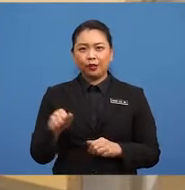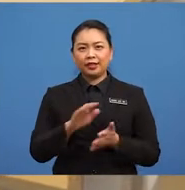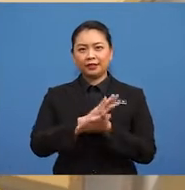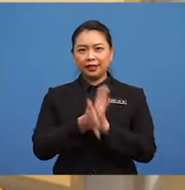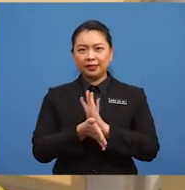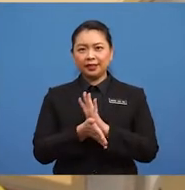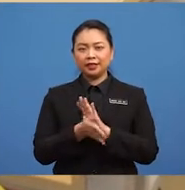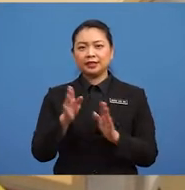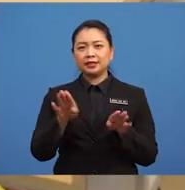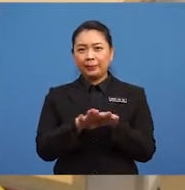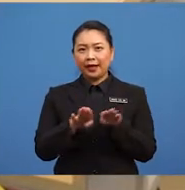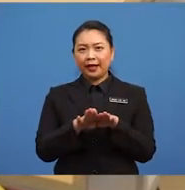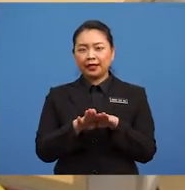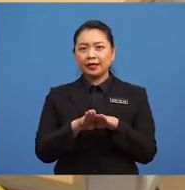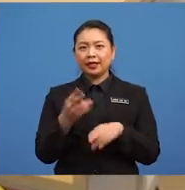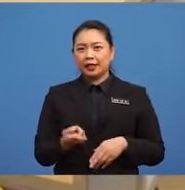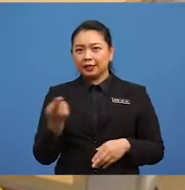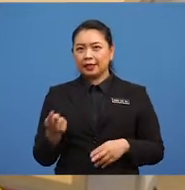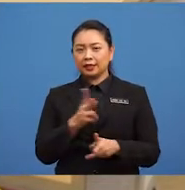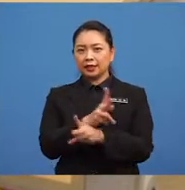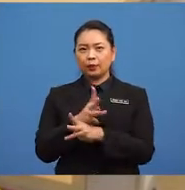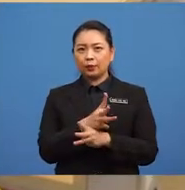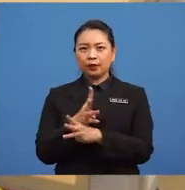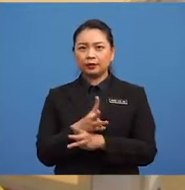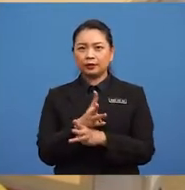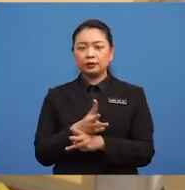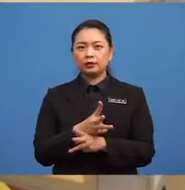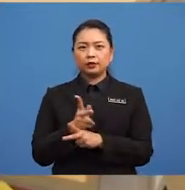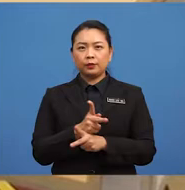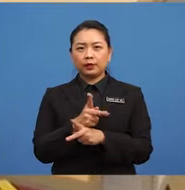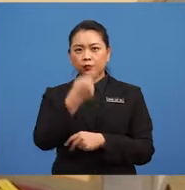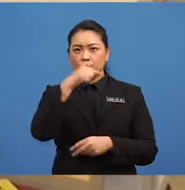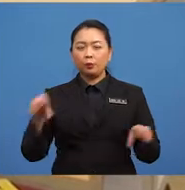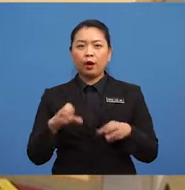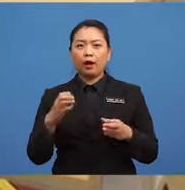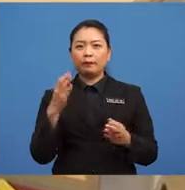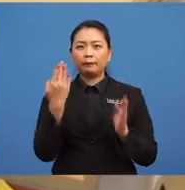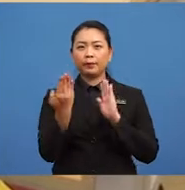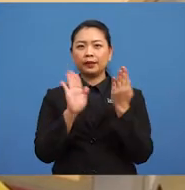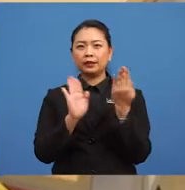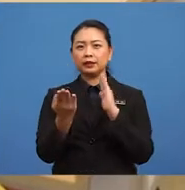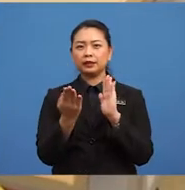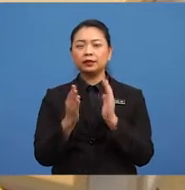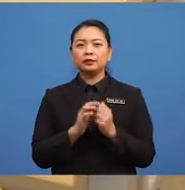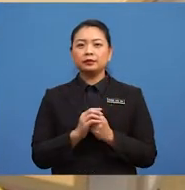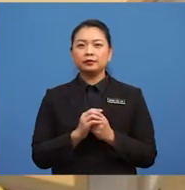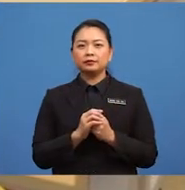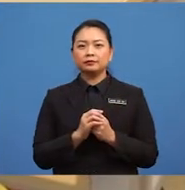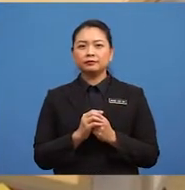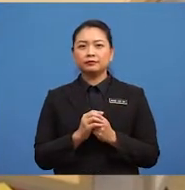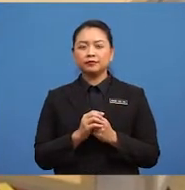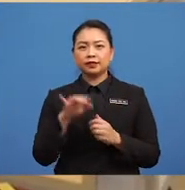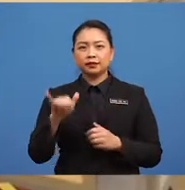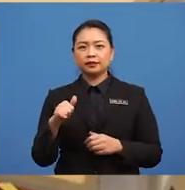boleh digunakan sebagai radas kawalan untuk membuat perbandingan dengan tabung didih A di